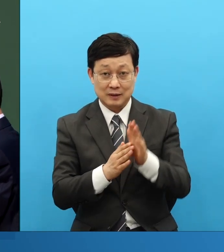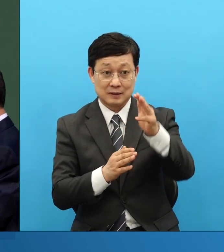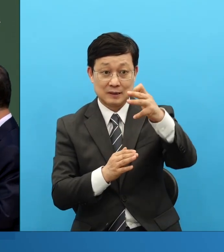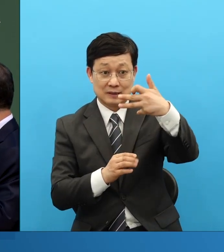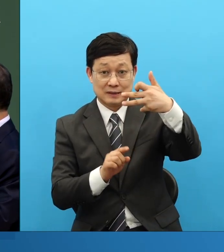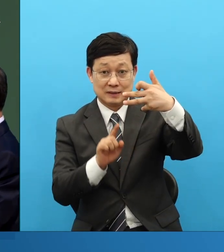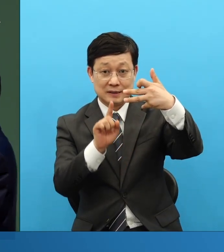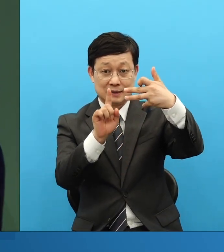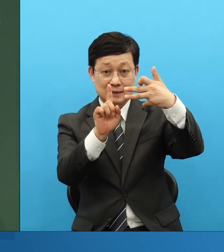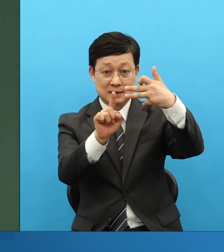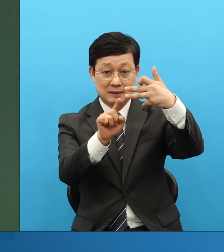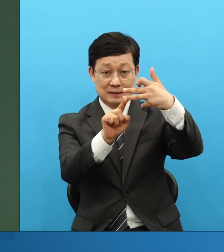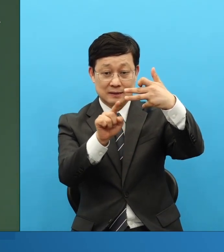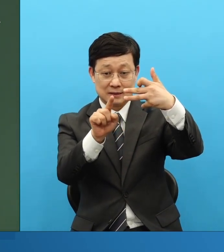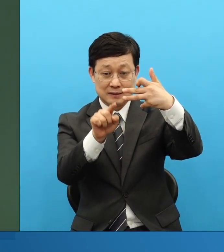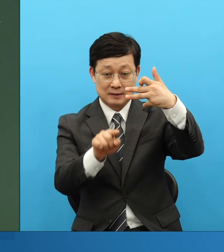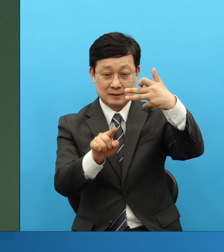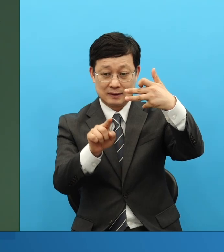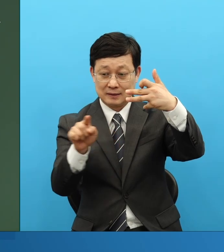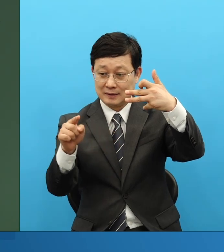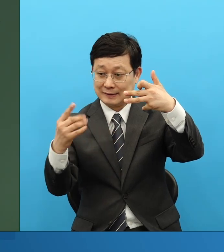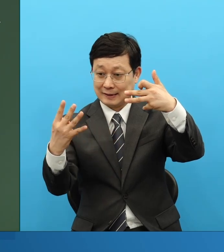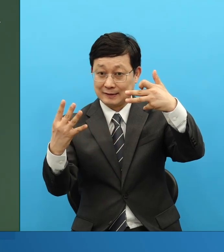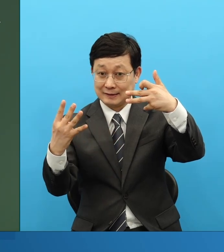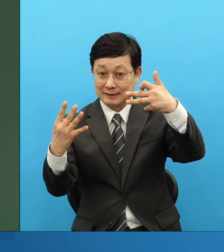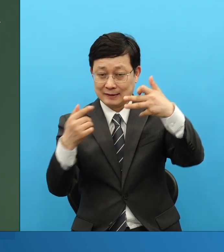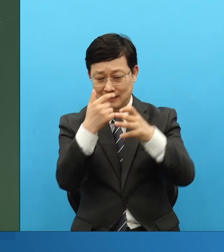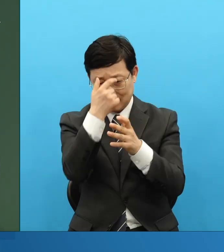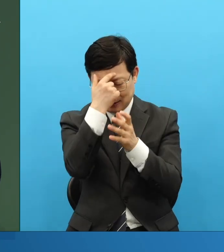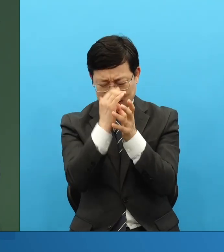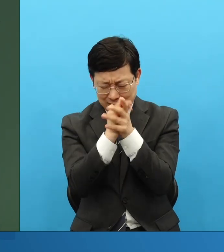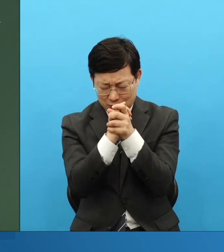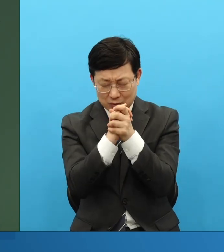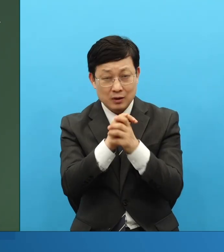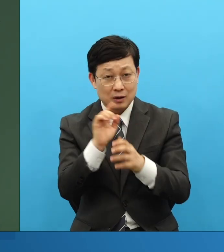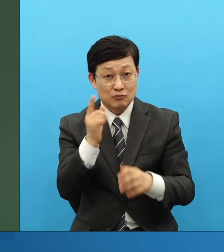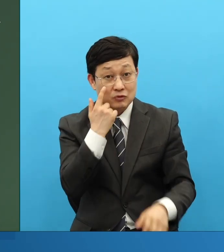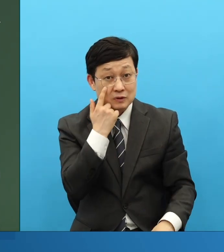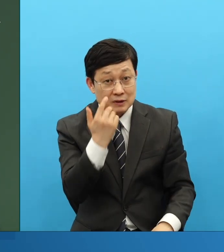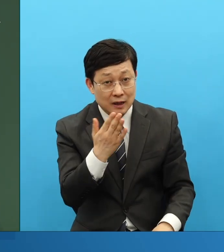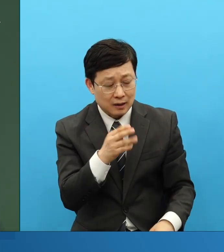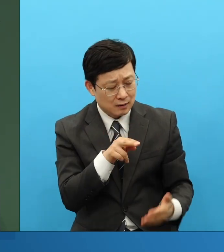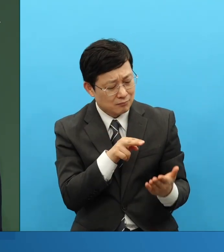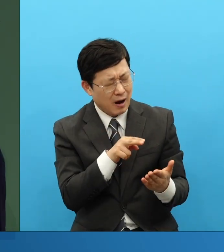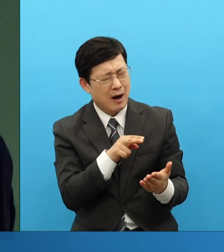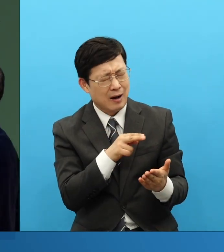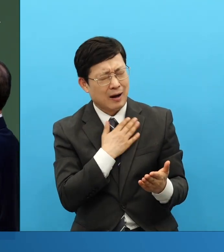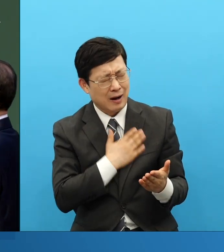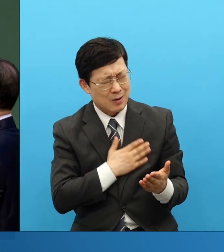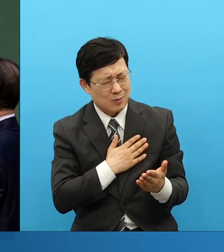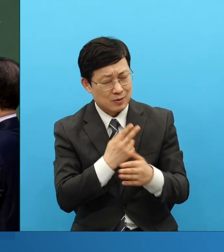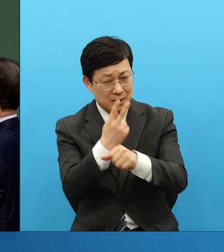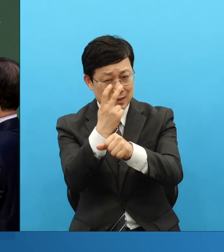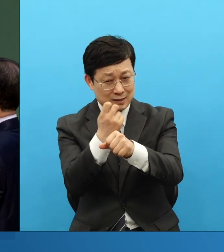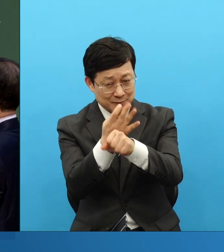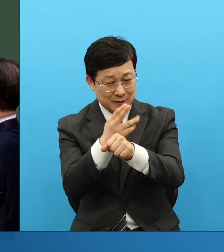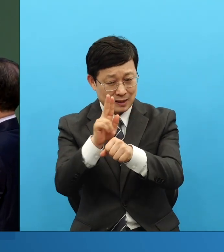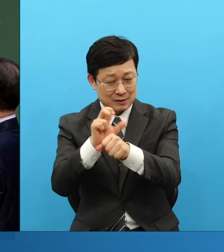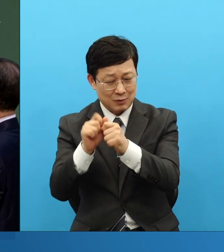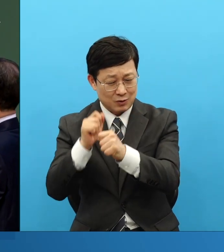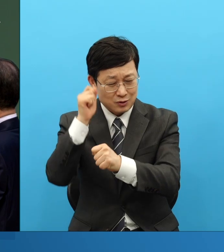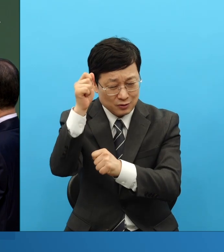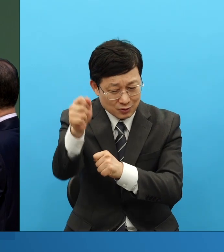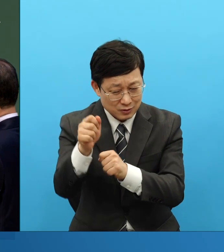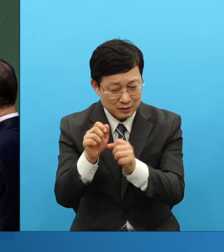기도가 무엇인지 알고 24, 25 영원이라는 걸 가지고 가야 돼. know what prayer is and leave here with 24 hours, 25 hours,